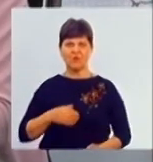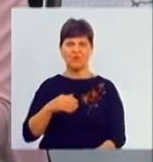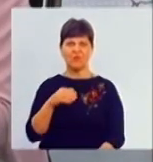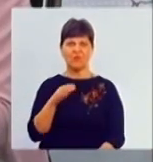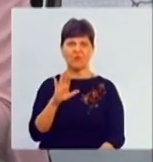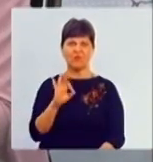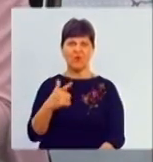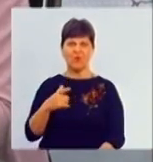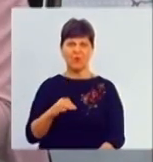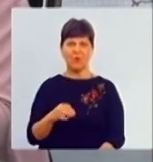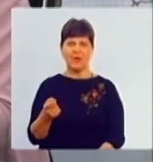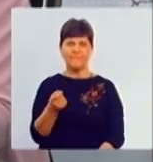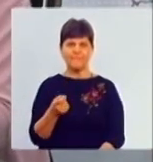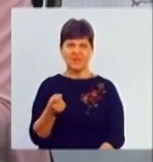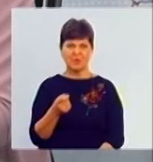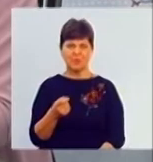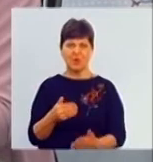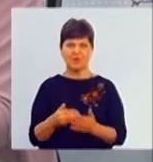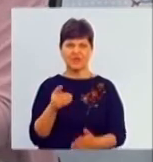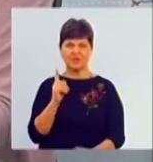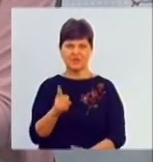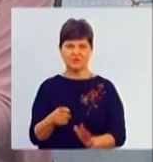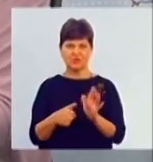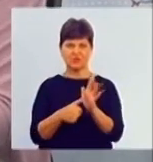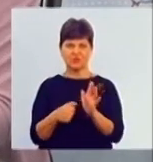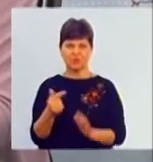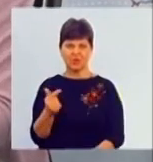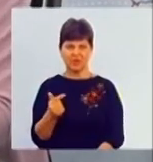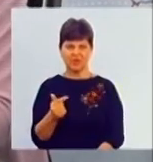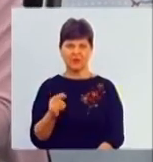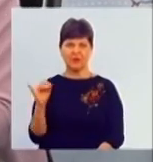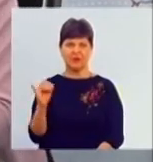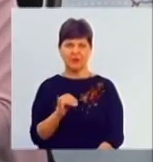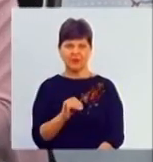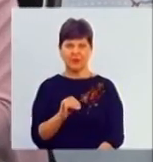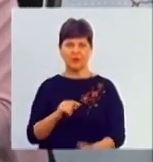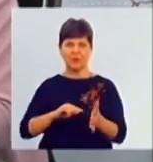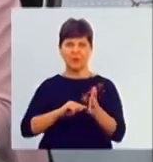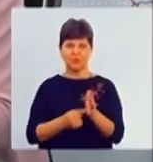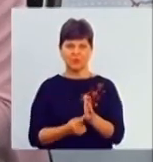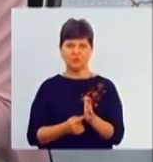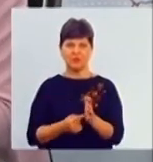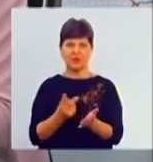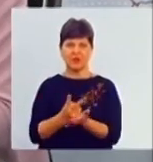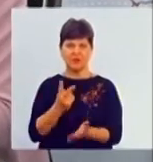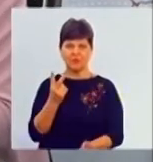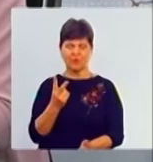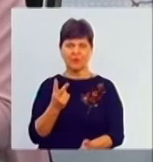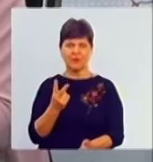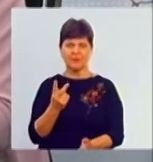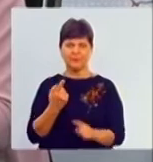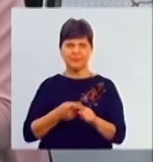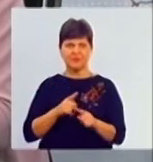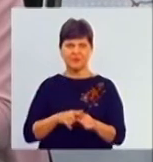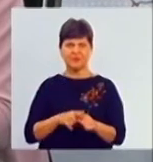від прожиткового мінімуму, тобто від 1600 гривень, і помножений на 2. Тобто це